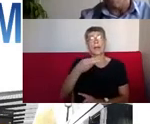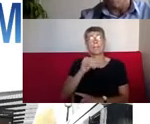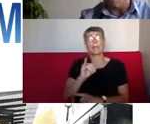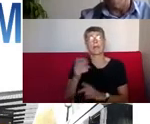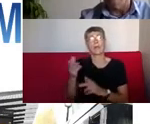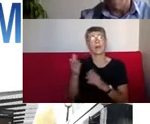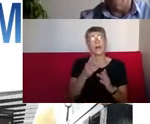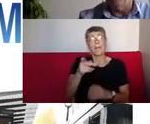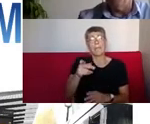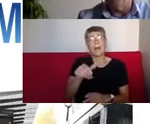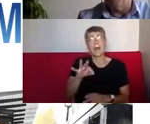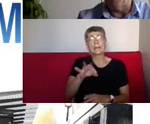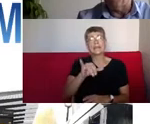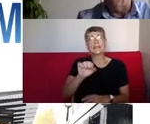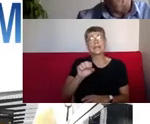rapport à cette action-là.